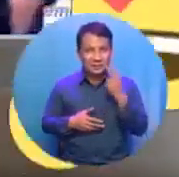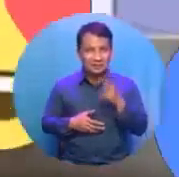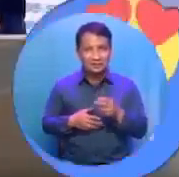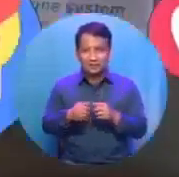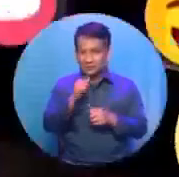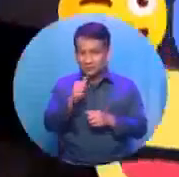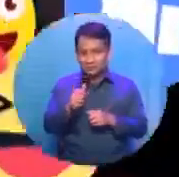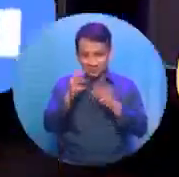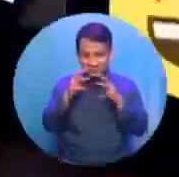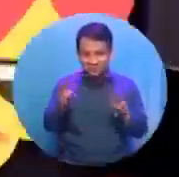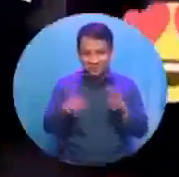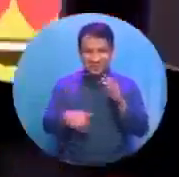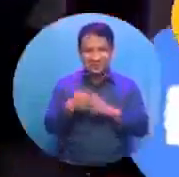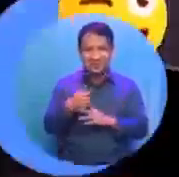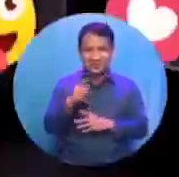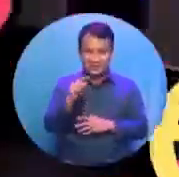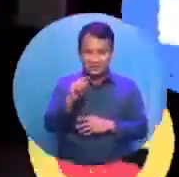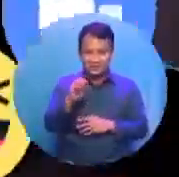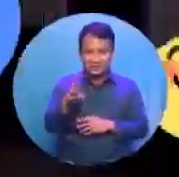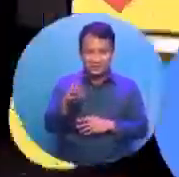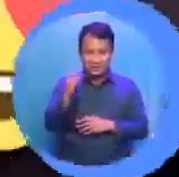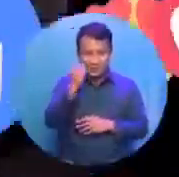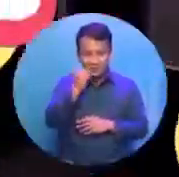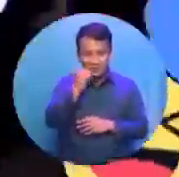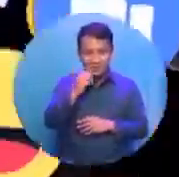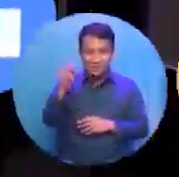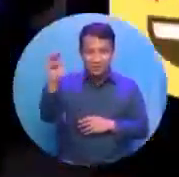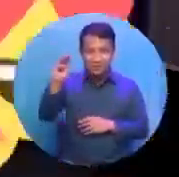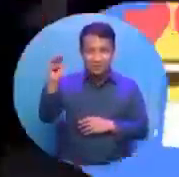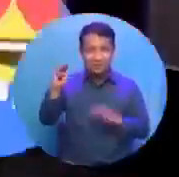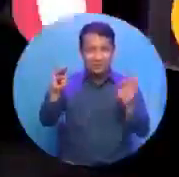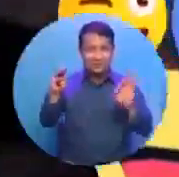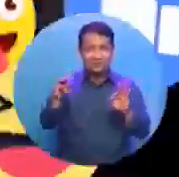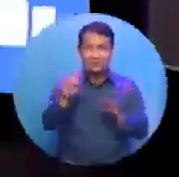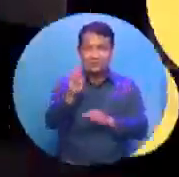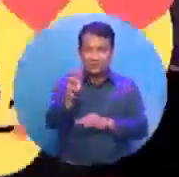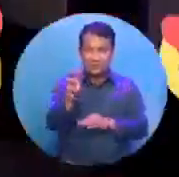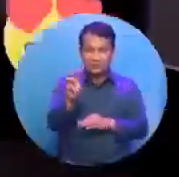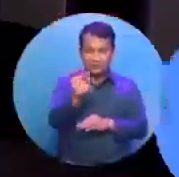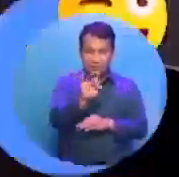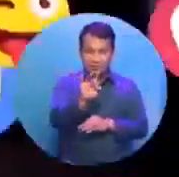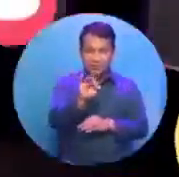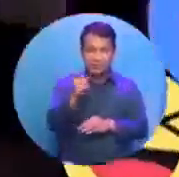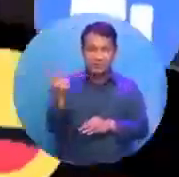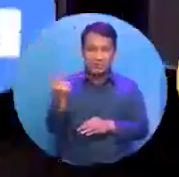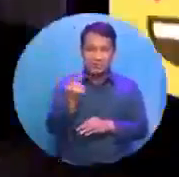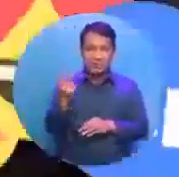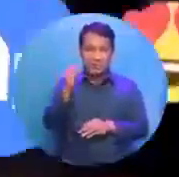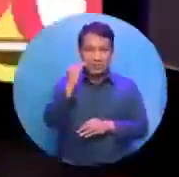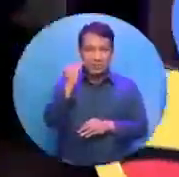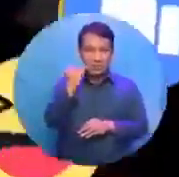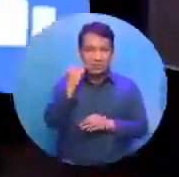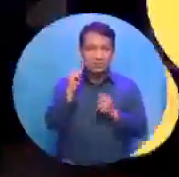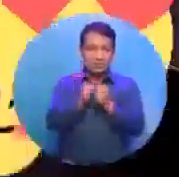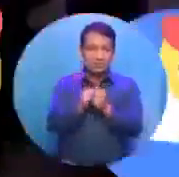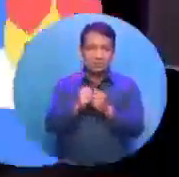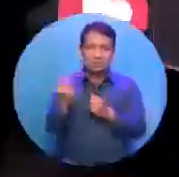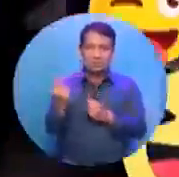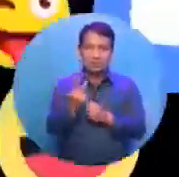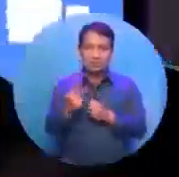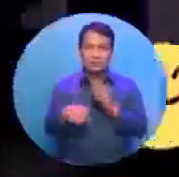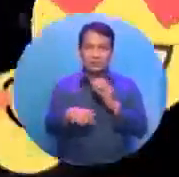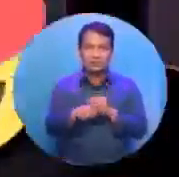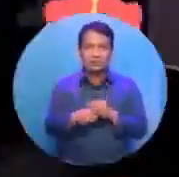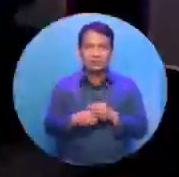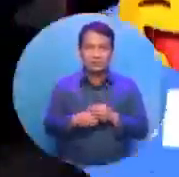huwag niyo pong kalilimutang manood ng Sa Totoo Lang. Everyday po yan, Monday Mamaya to Friday, 6 to 8 p.m. Kami ni Maring MJ ay nandoon. Kasama si